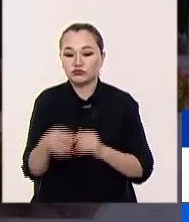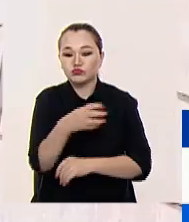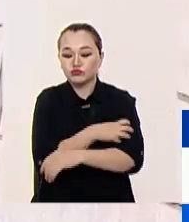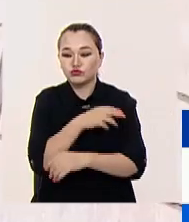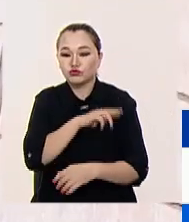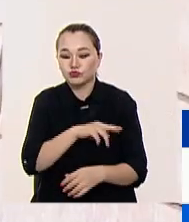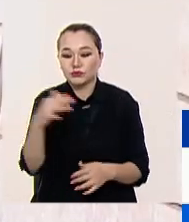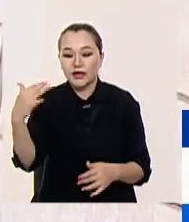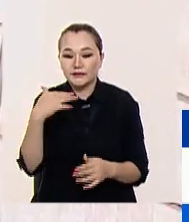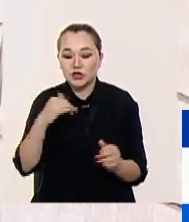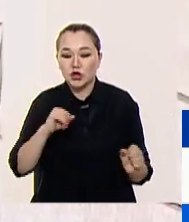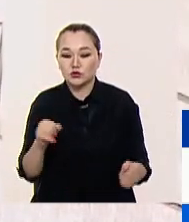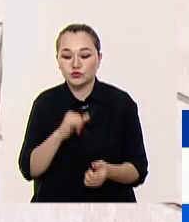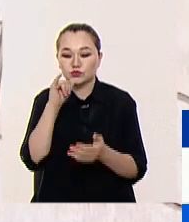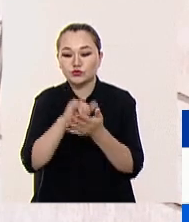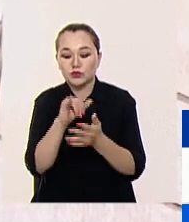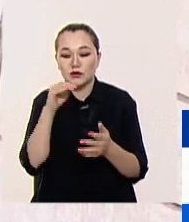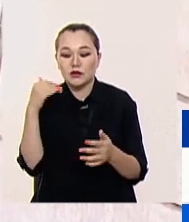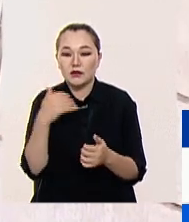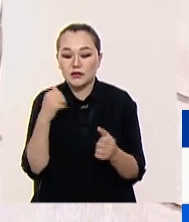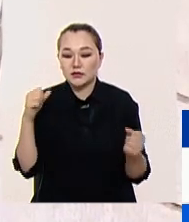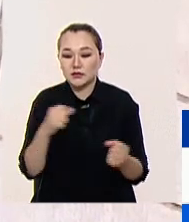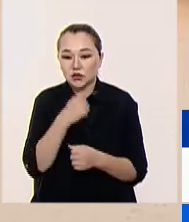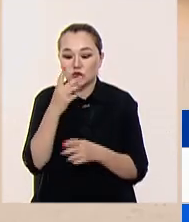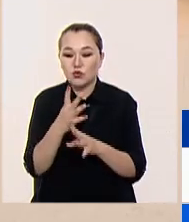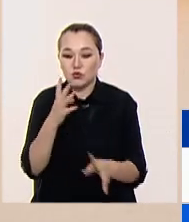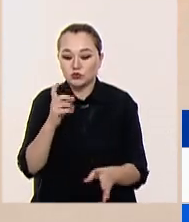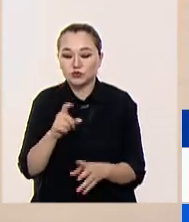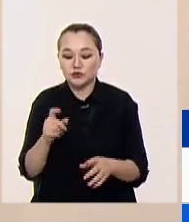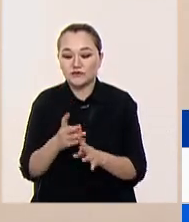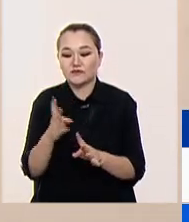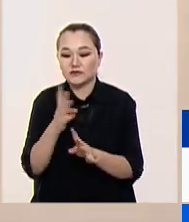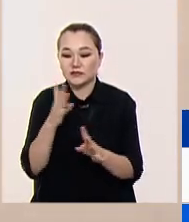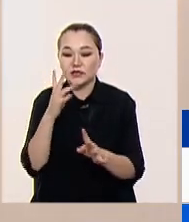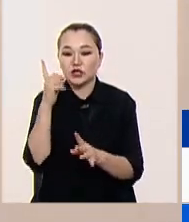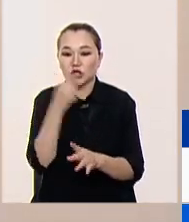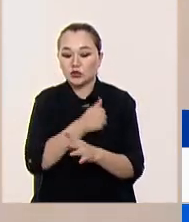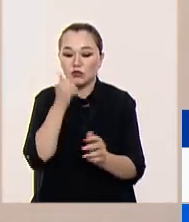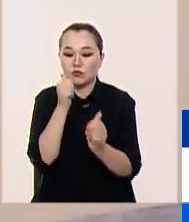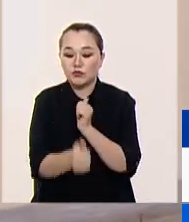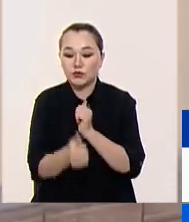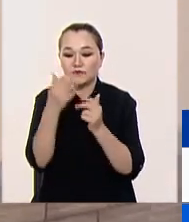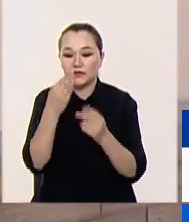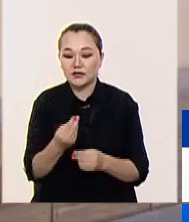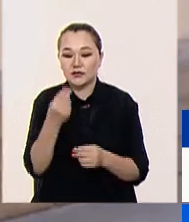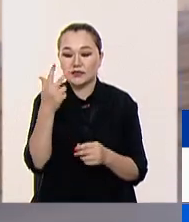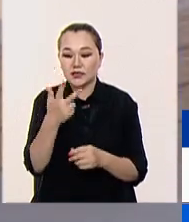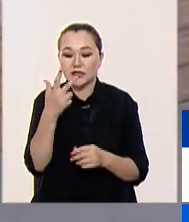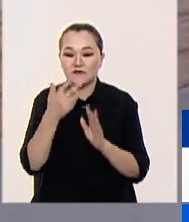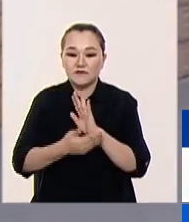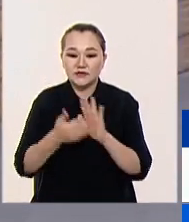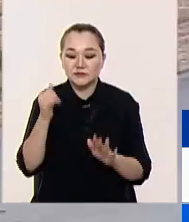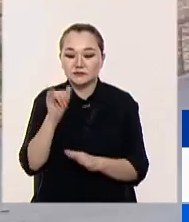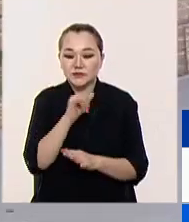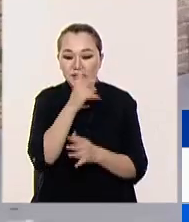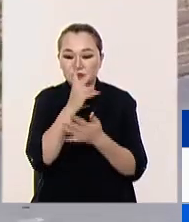работают кондиционеры. Установщики охладительных приборов говорят, очередь из клиентов выстраивается на неделю вперед. В день бывает по 3 вызова. И это несмотря